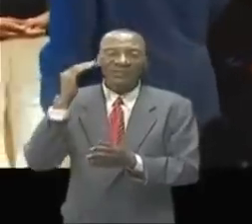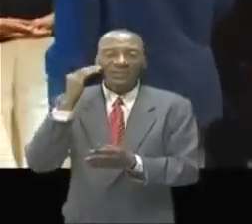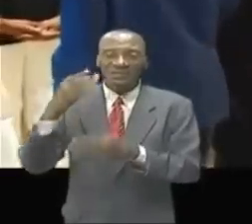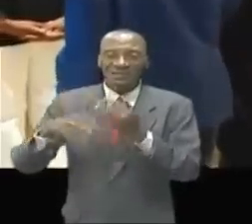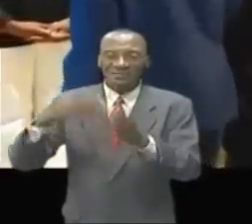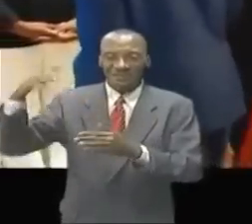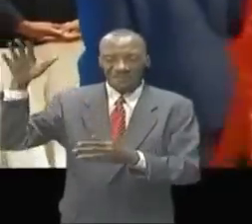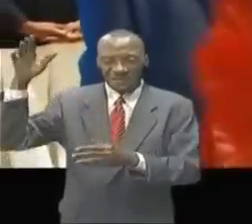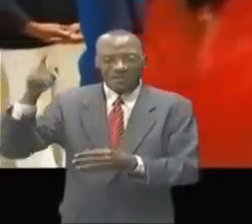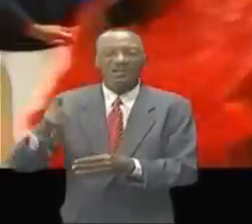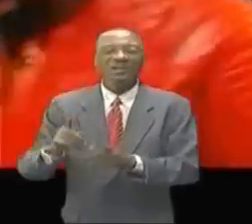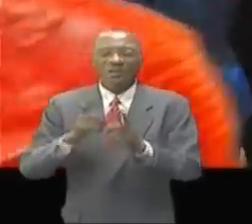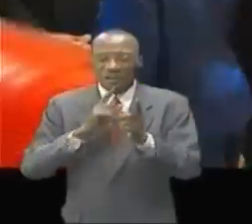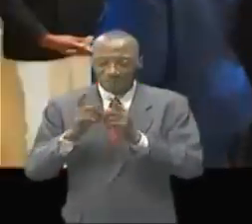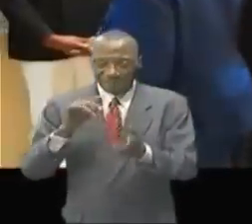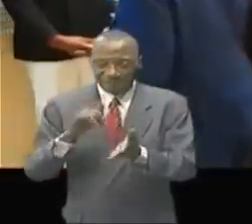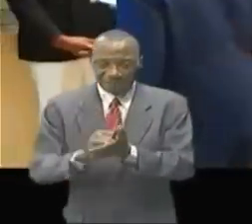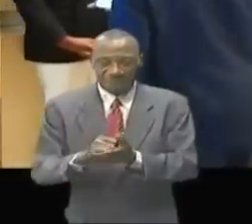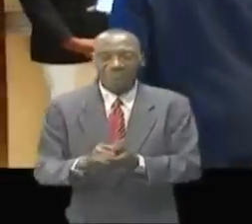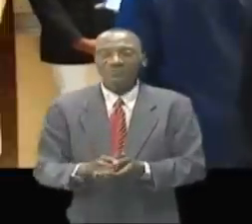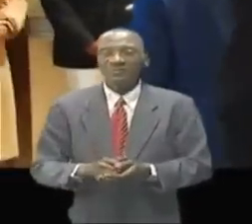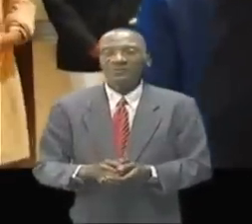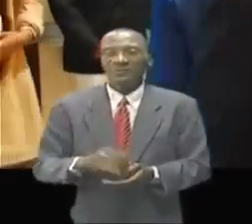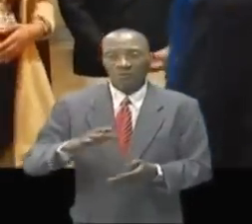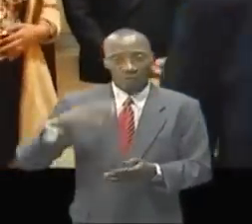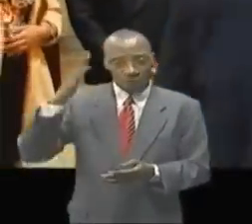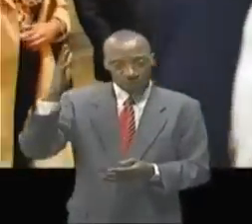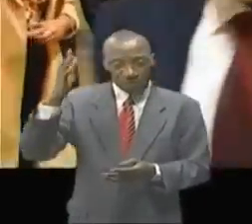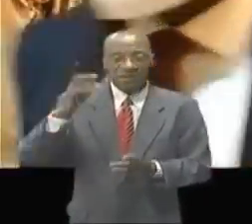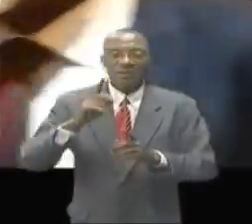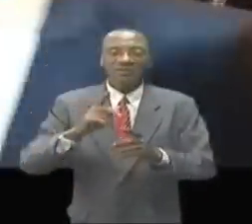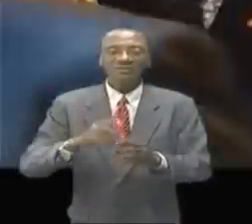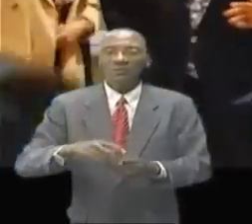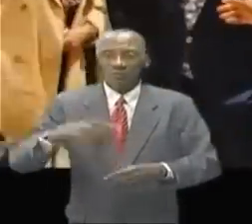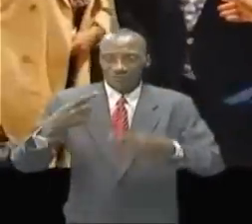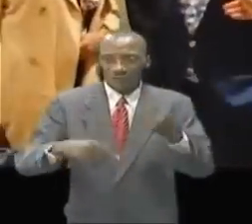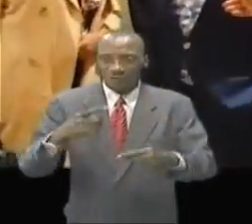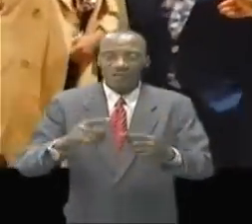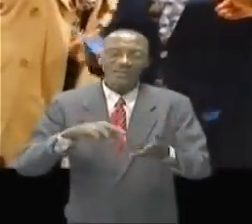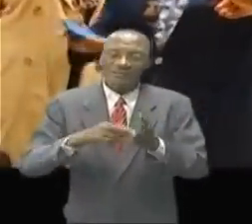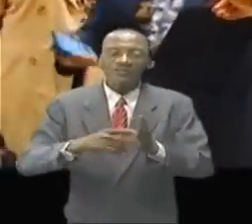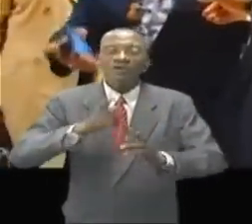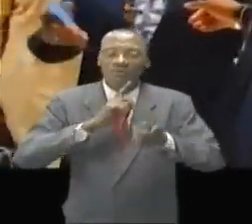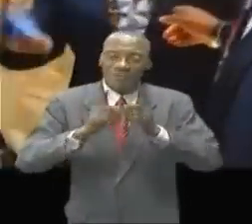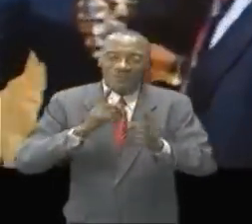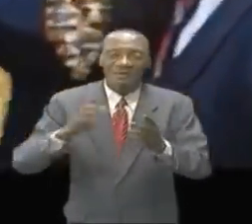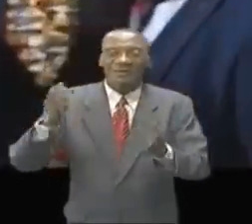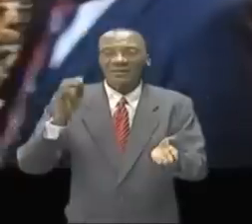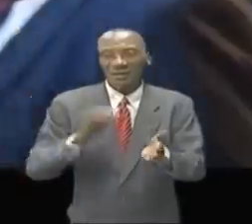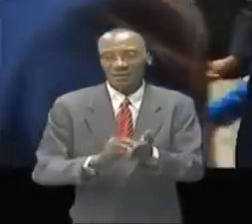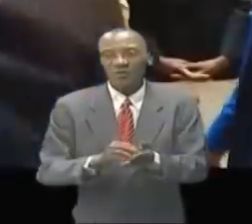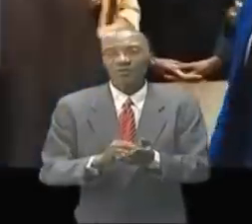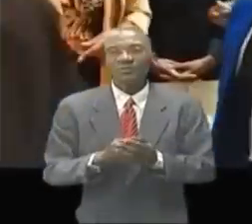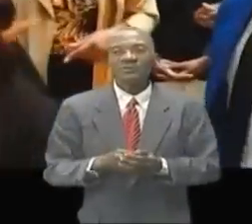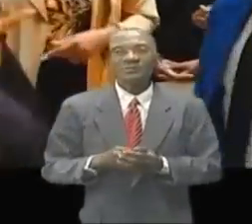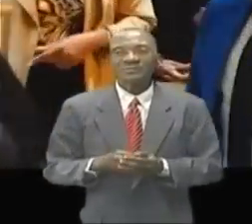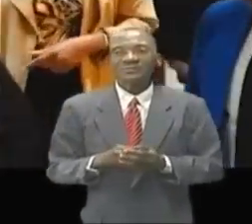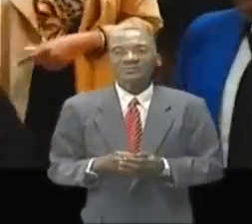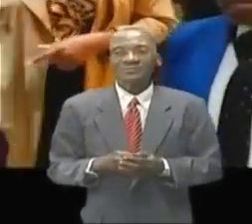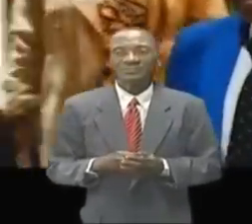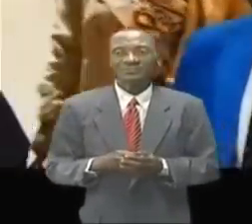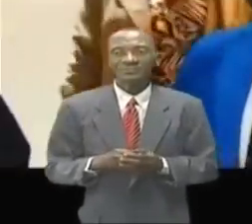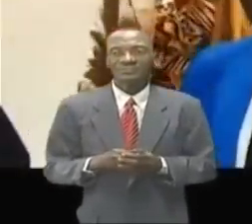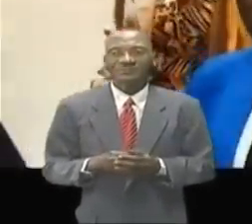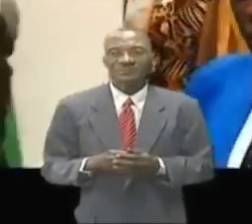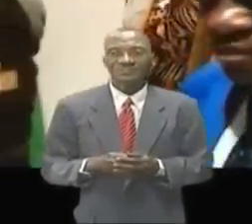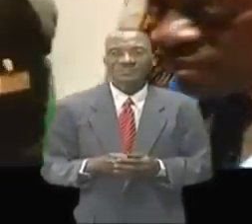qu'elles se retrouvent sur la table des discussions lors de l'examen de l'organisation et fonctionnement du Conseil paix et sécurité de l'Union africaine. Lorsqu'on